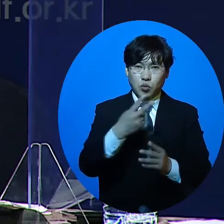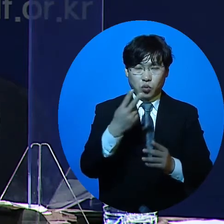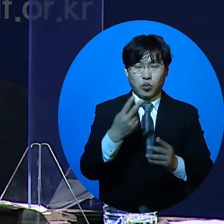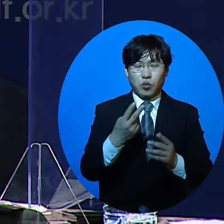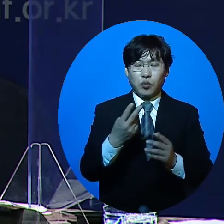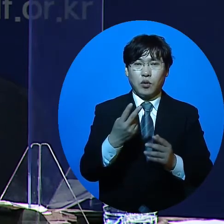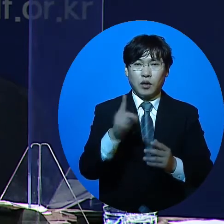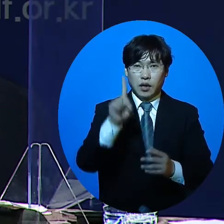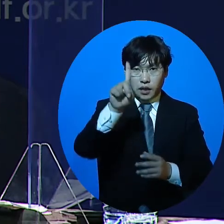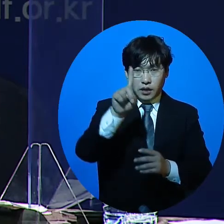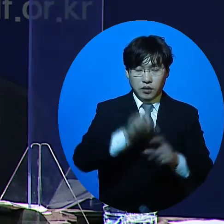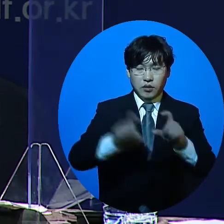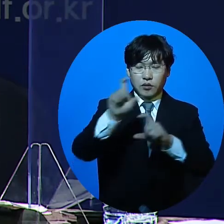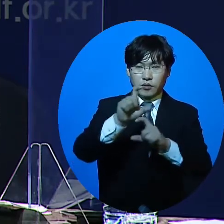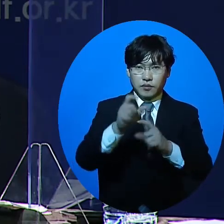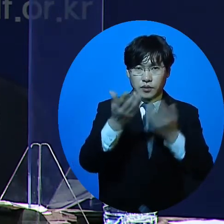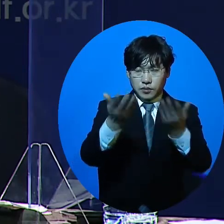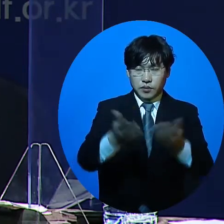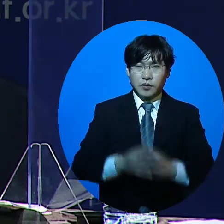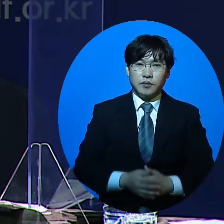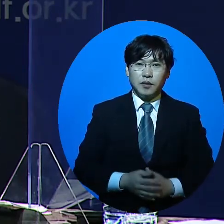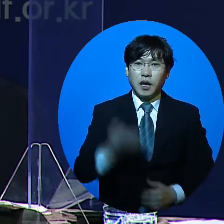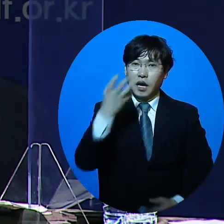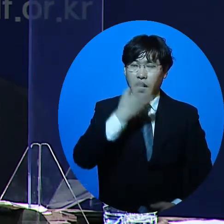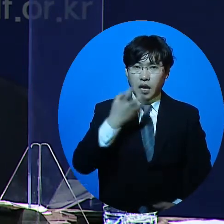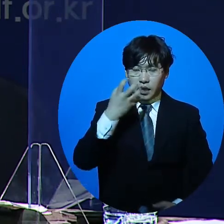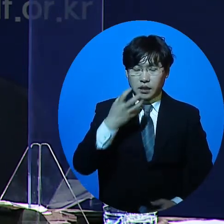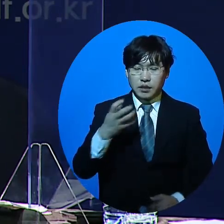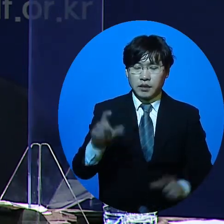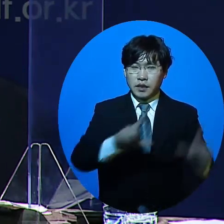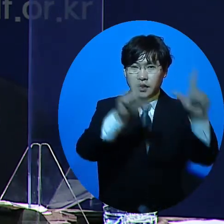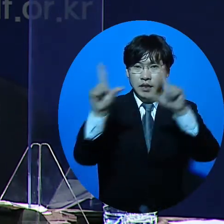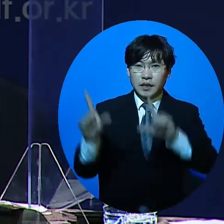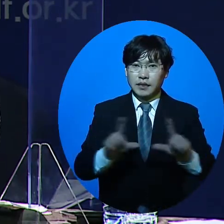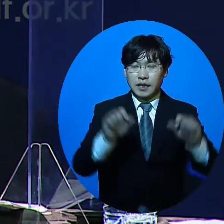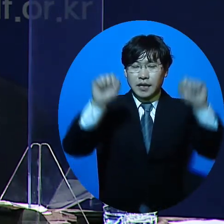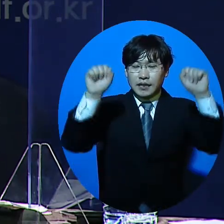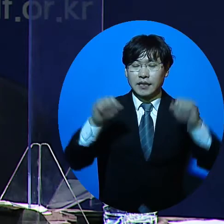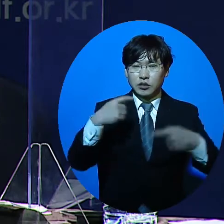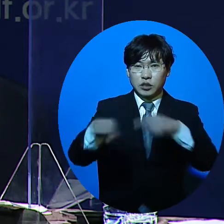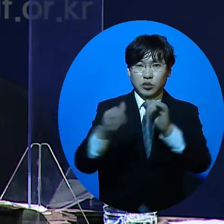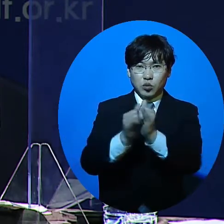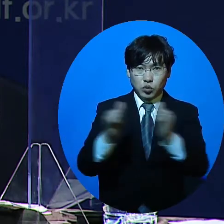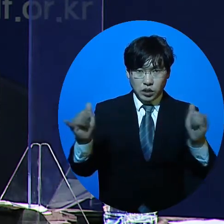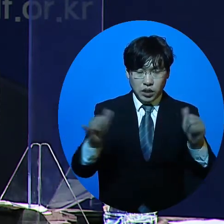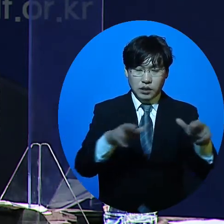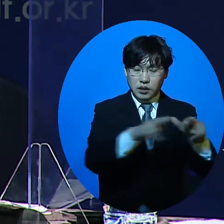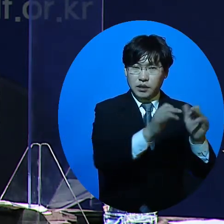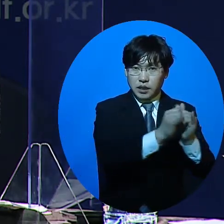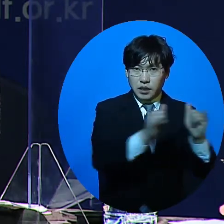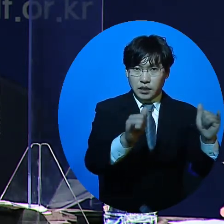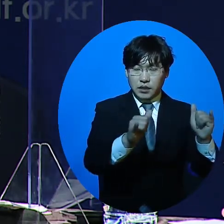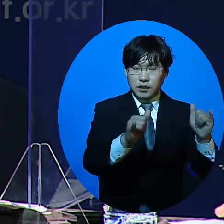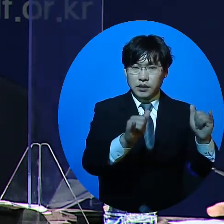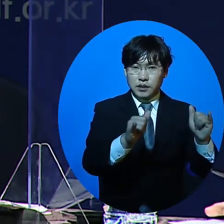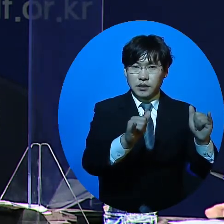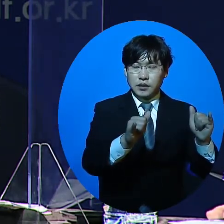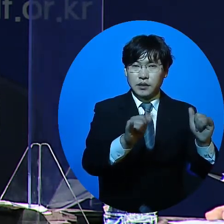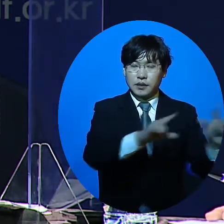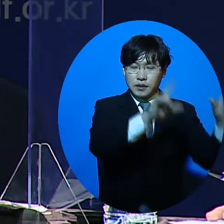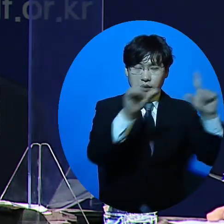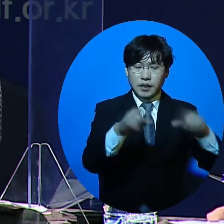수 있는 말씀은 비장애인 생활체육 지도자도 마찬가지로 장애인 생활체육